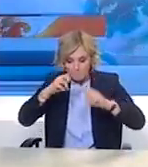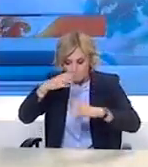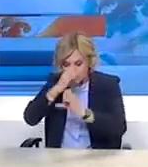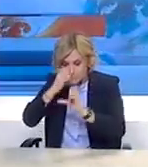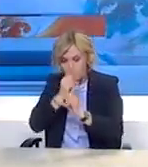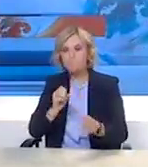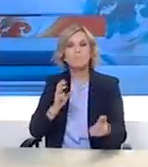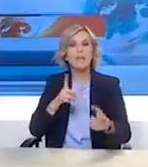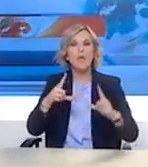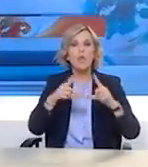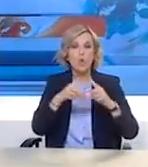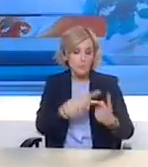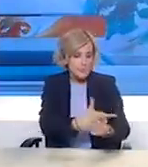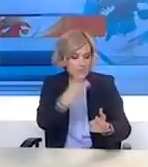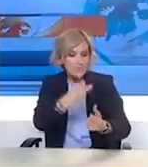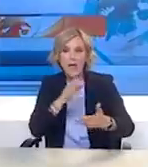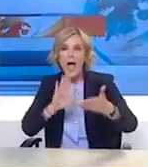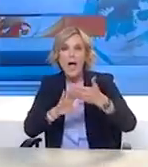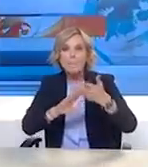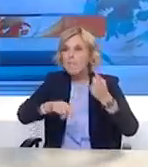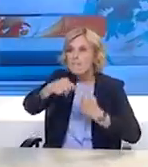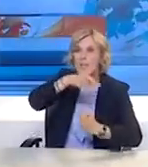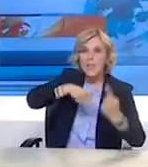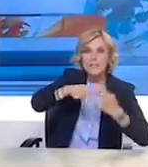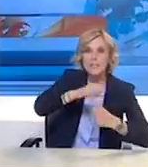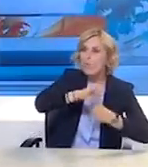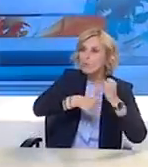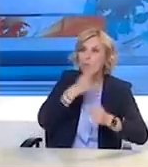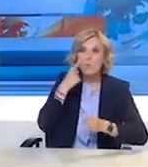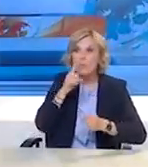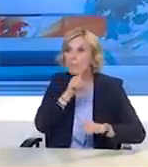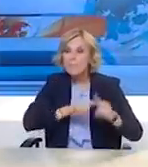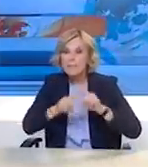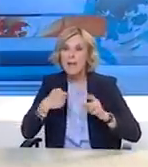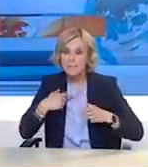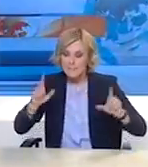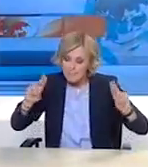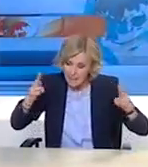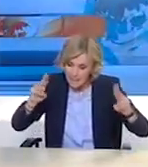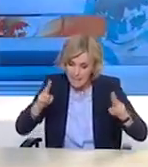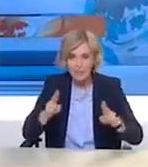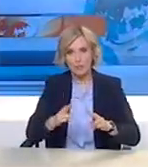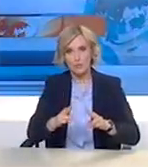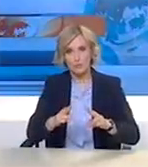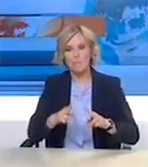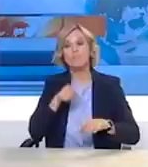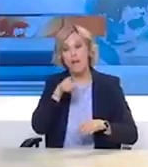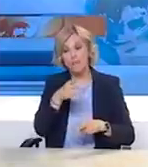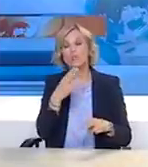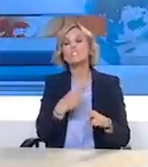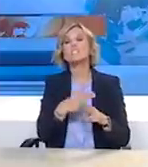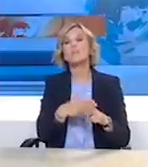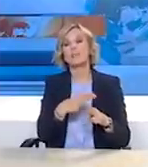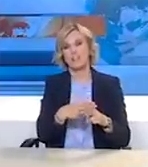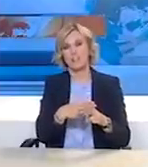ανθρώπους αυτούς, τα κρούσματα αυτά, τις επαφές τους, να περιορίζουμε την νόσο όσο δυνατόν περισσότερο μπορούμε στην αρχή της. Και αυτό είναι η